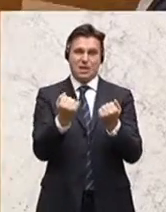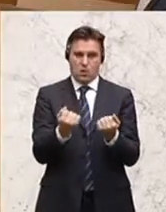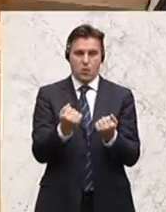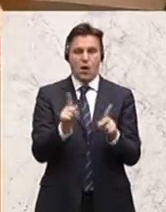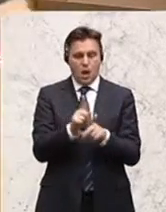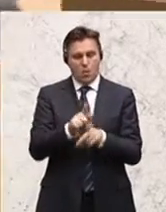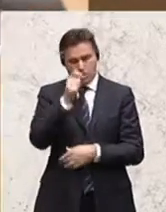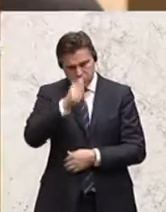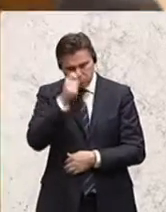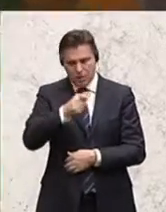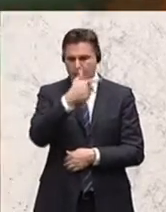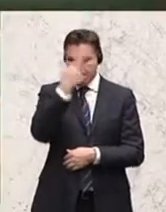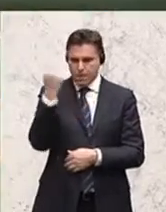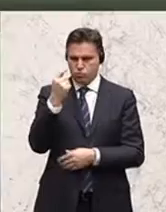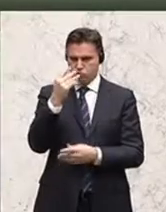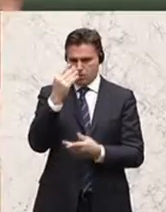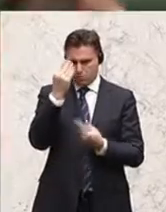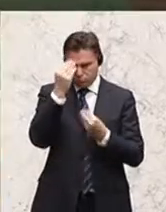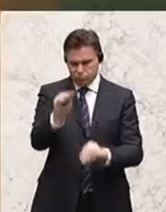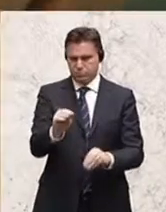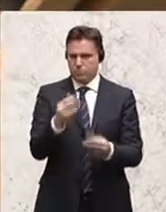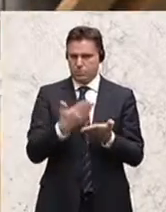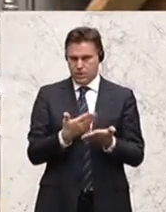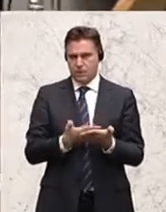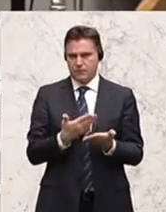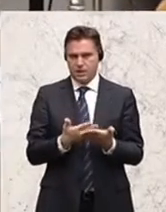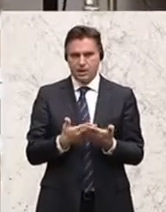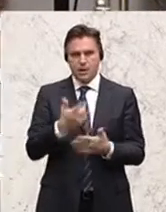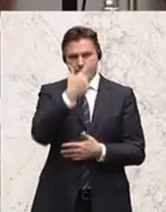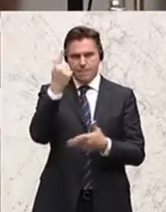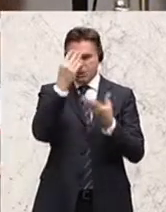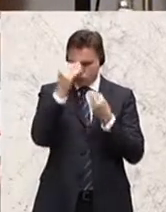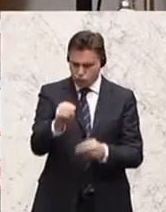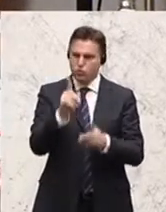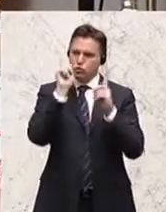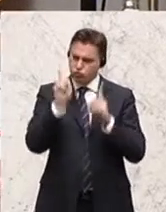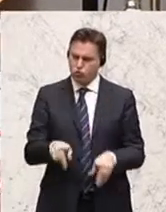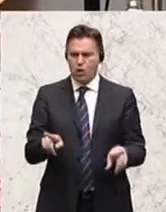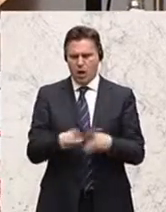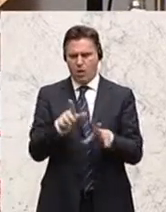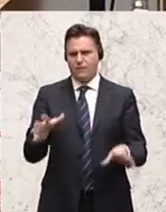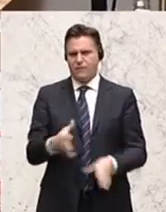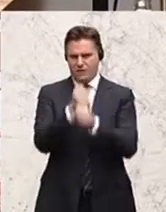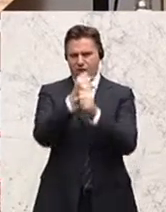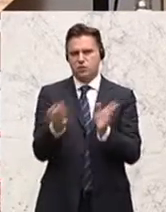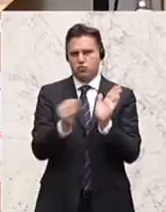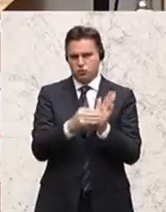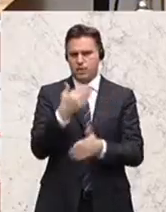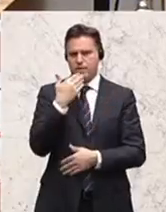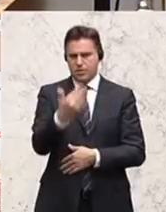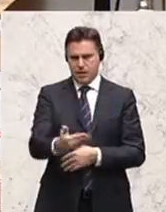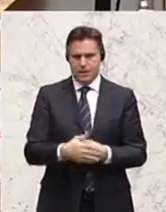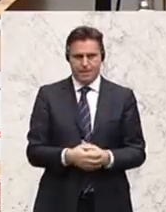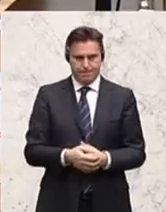zur Menschenwürde und ich trete dafür ein, dass die Menschenwürde auch in der Verfassung verankert wird. Danke.